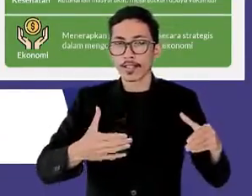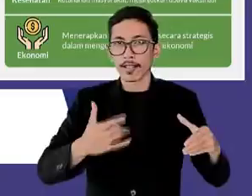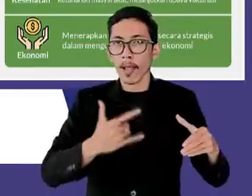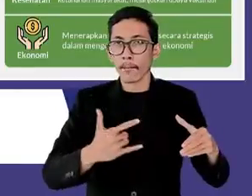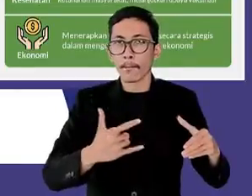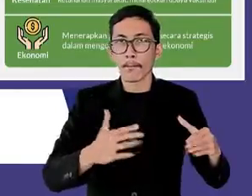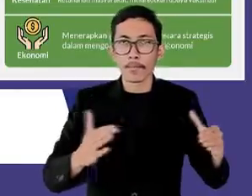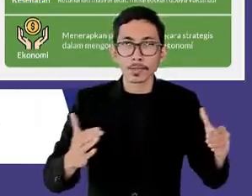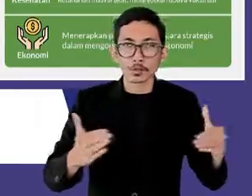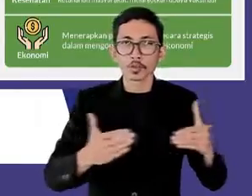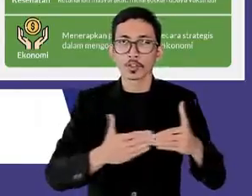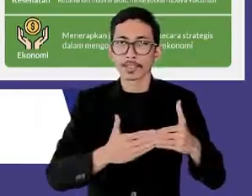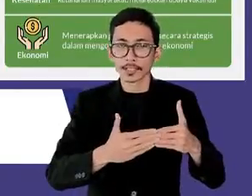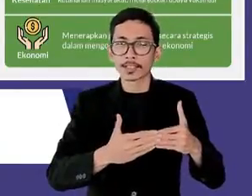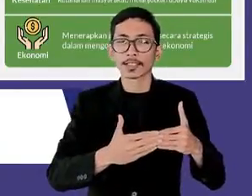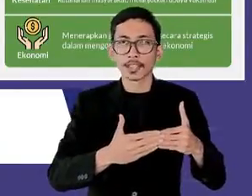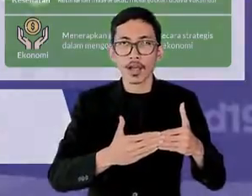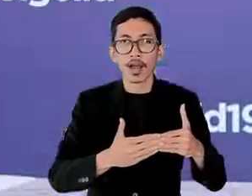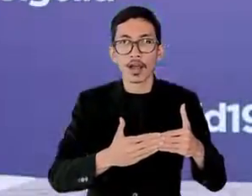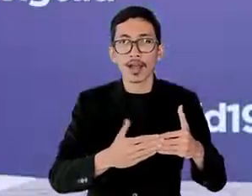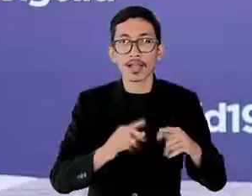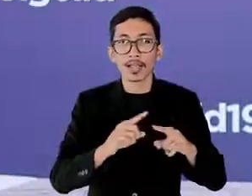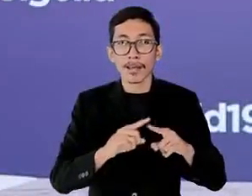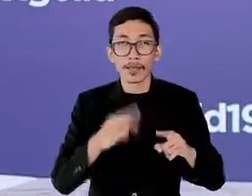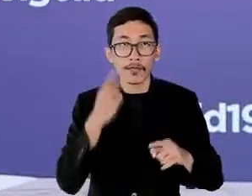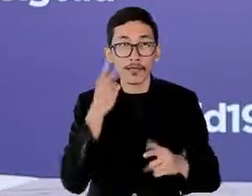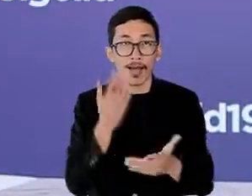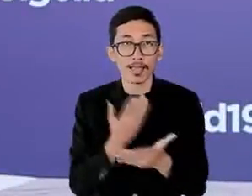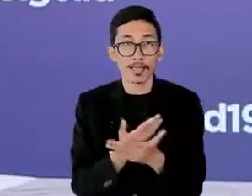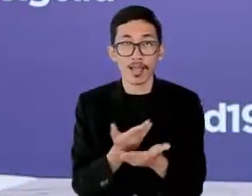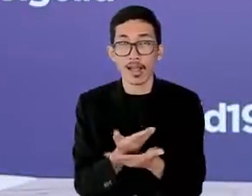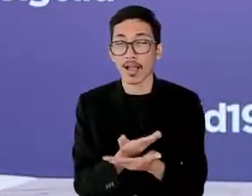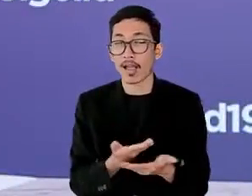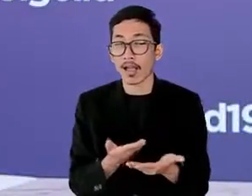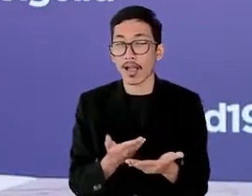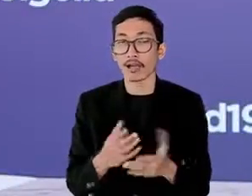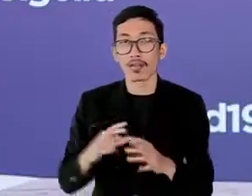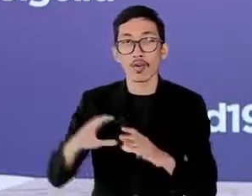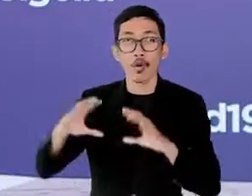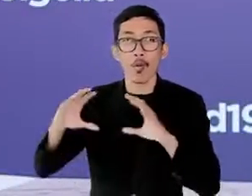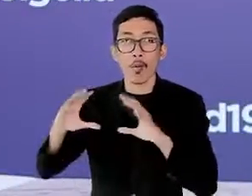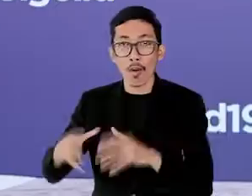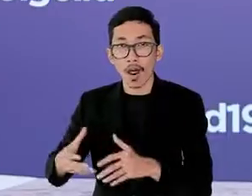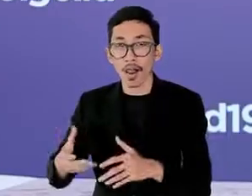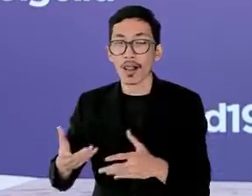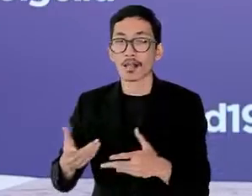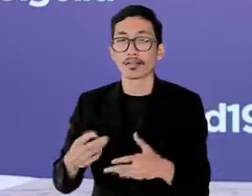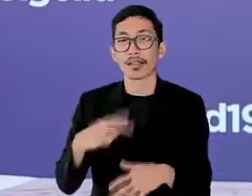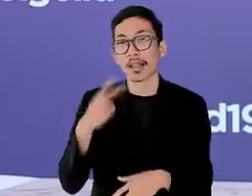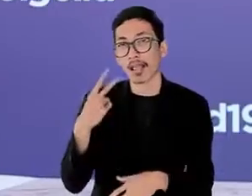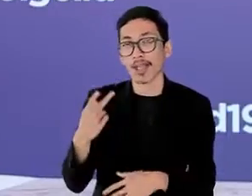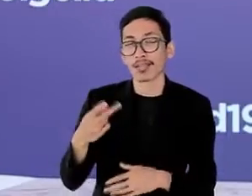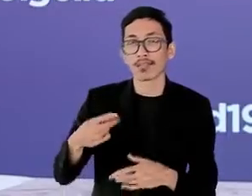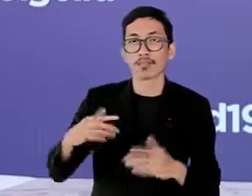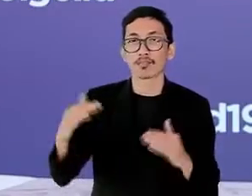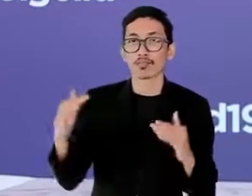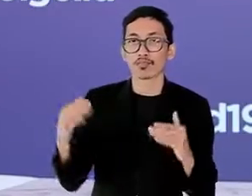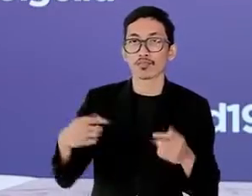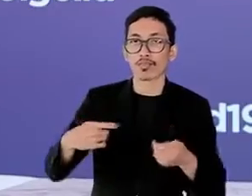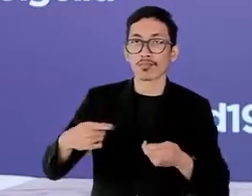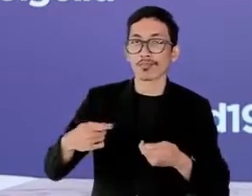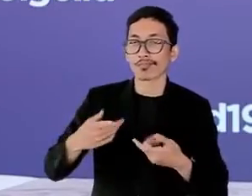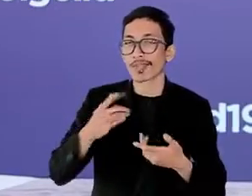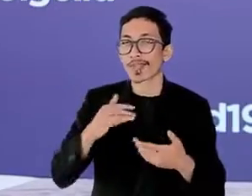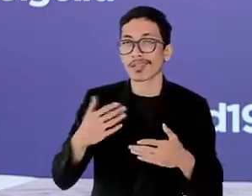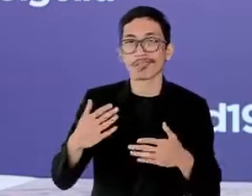bahwa berbagai dinamika di lapangan maupun Global seperti mobilitas yang tidak terkendali maupun perkembangan